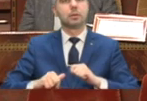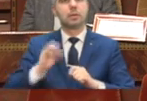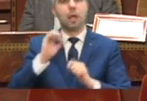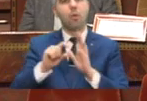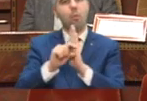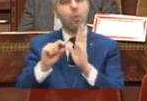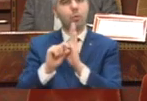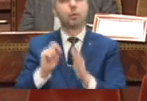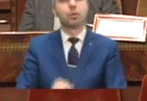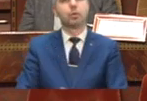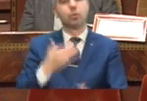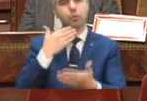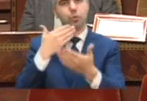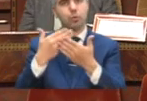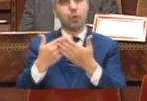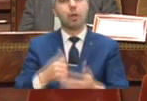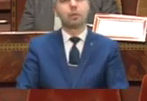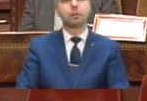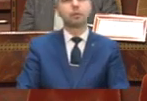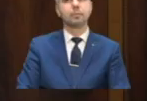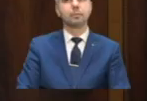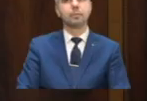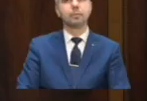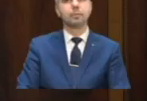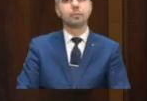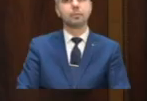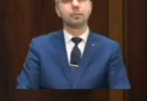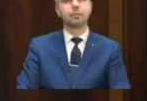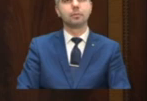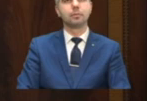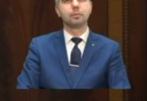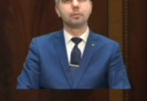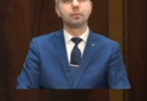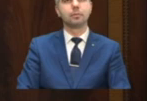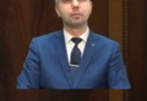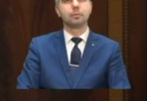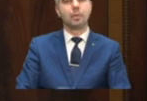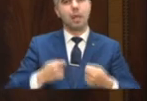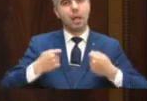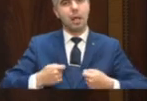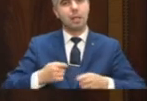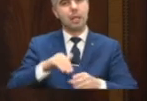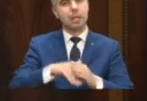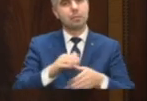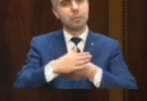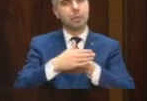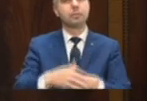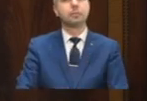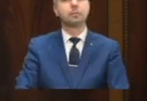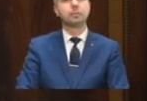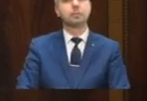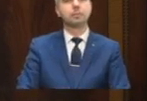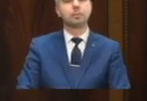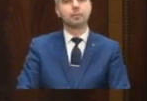الموضوع. شكرا لكم السيدة. شكرا السيد النائب المحترم. الكلمة لرئيس فريق التجمع الدستوري، تفضل السيد النائب المحترم.